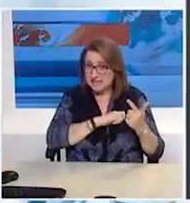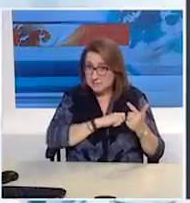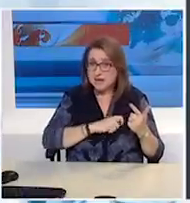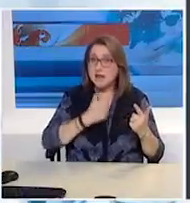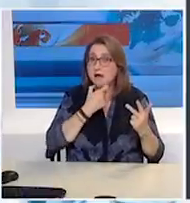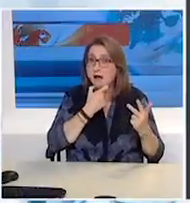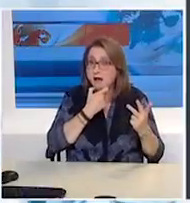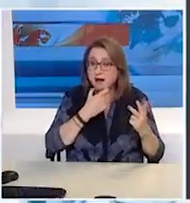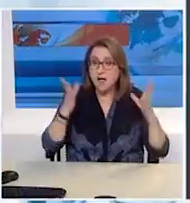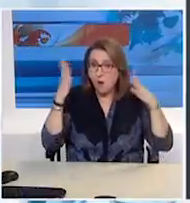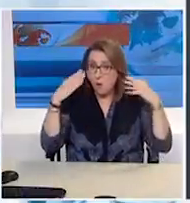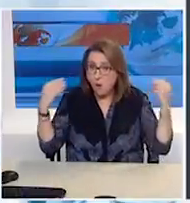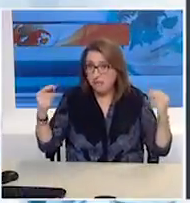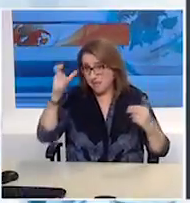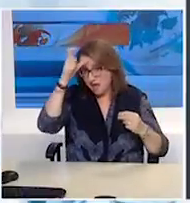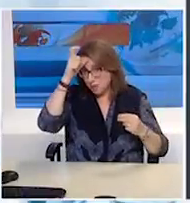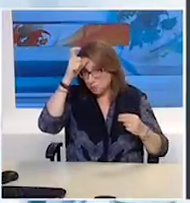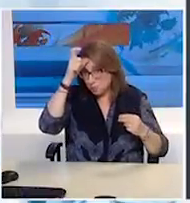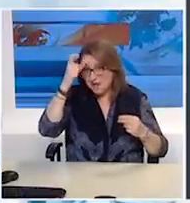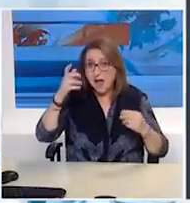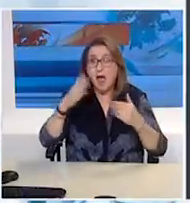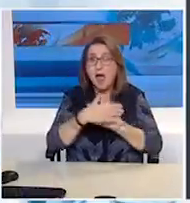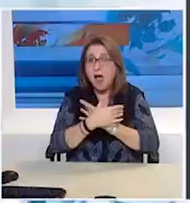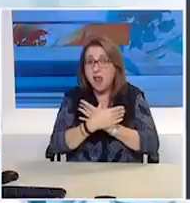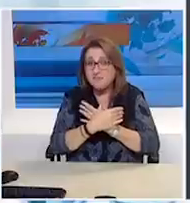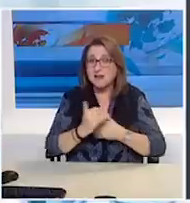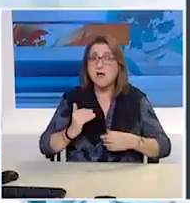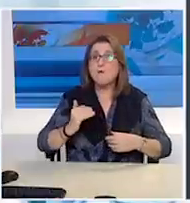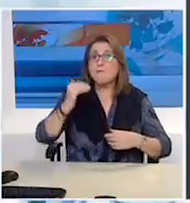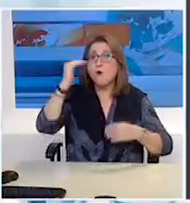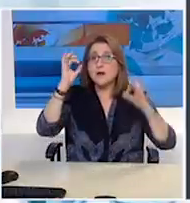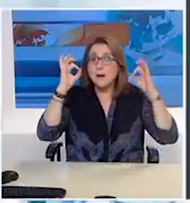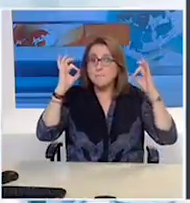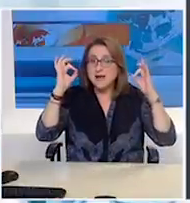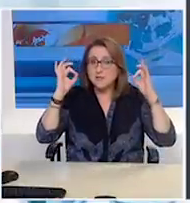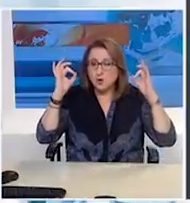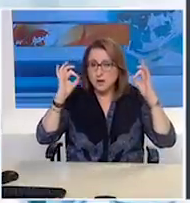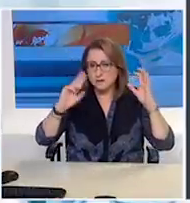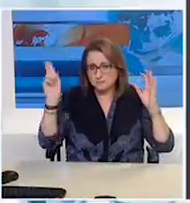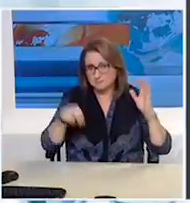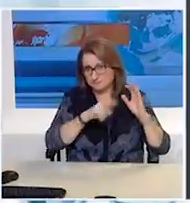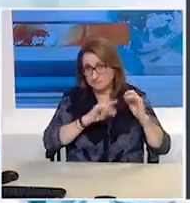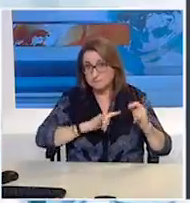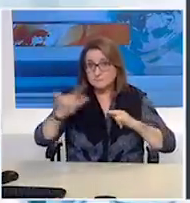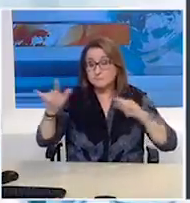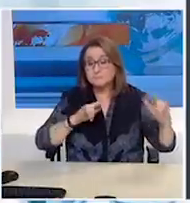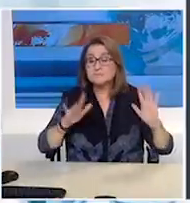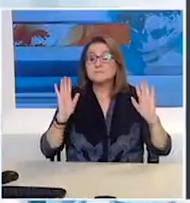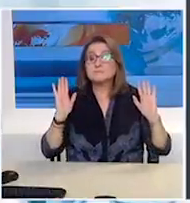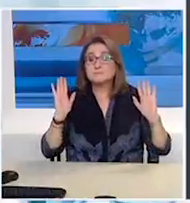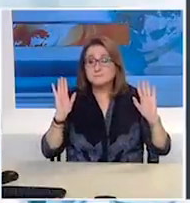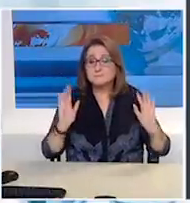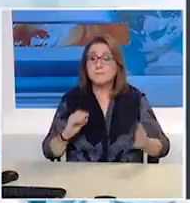Ηνωμένο Βασίλειο, την Ολλανδία, την Τουρκία, την Αλβανία και τη Βόρεια Μακεδονία. Την ίδια στιγμή παραμένει σε ισχύ και η προσωρινή